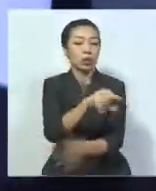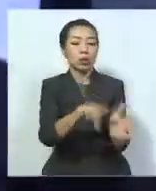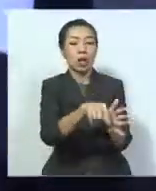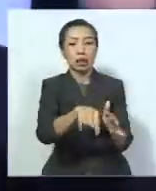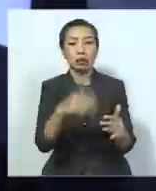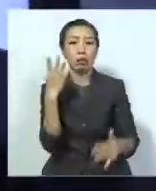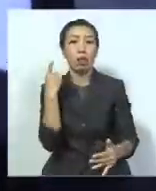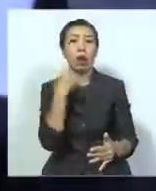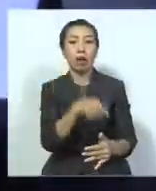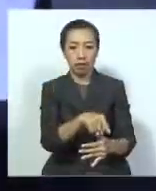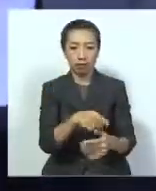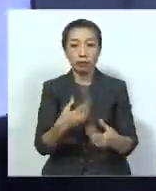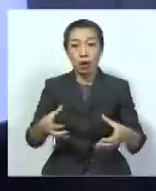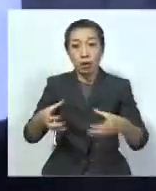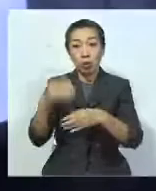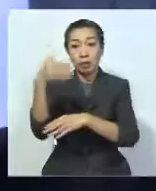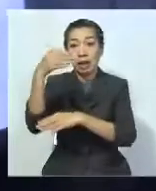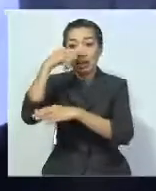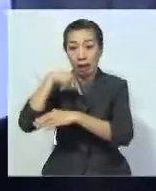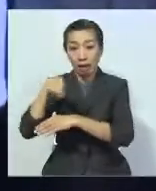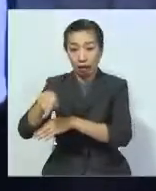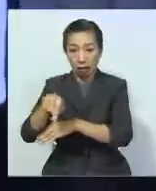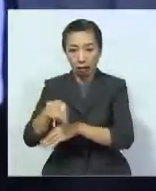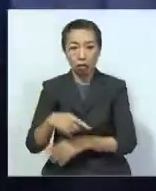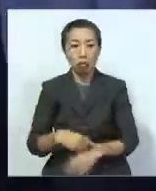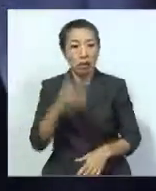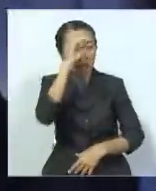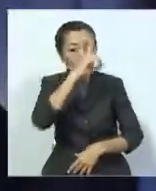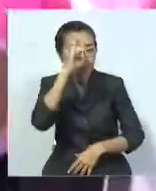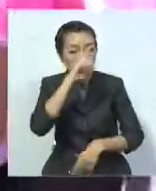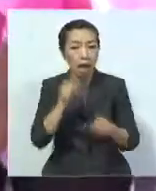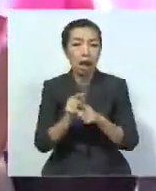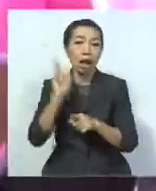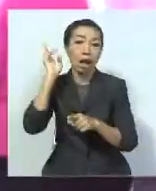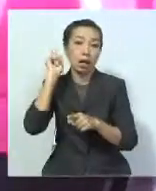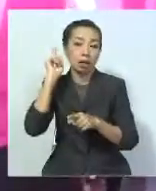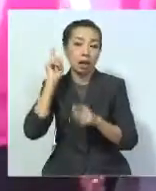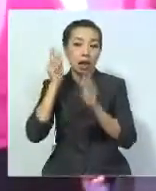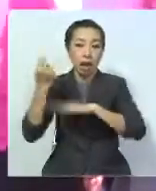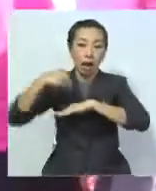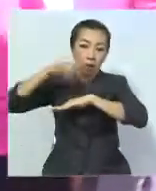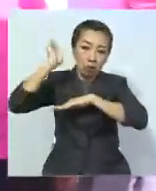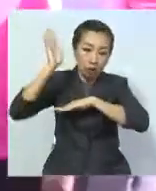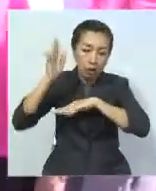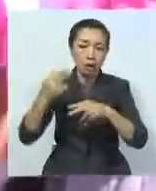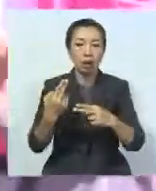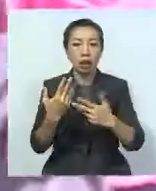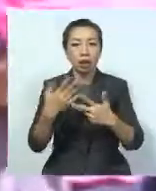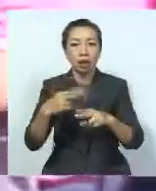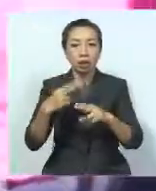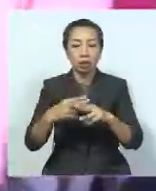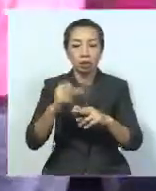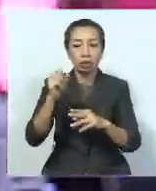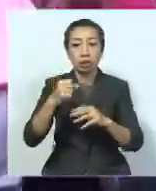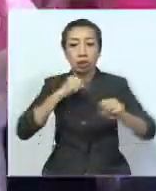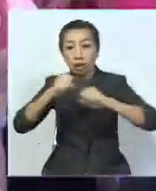ป็นสมาชิกพรรคก็ค่อนข้างคึกคักนะครับมีทั้งดารานักแสดงอดีตผู้ประกาศข่าวนะครับแล้วก็คุณสุรนายวิโร